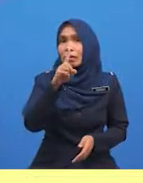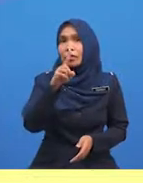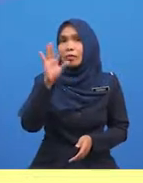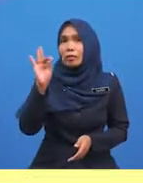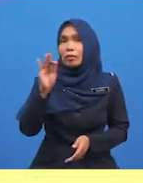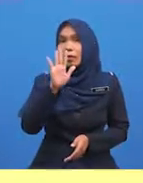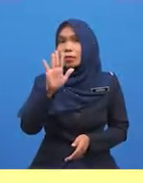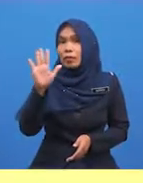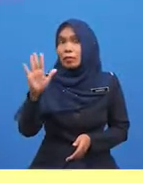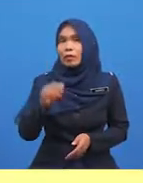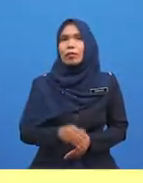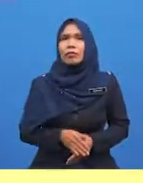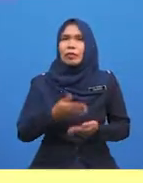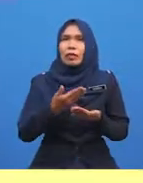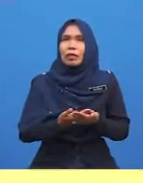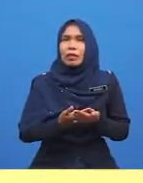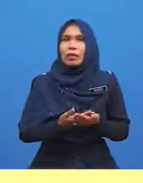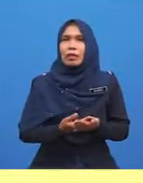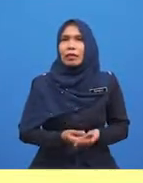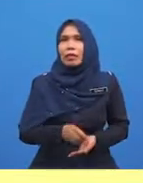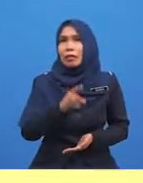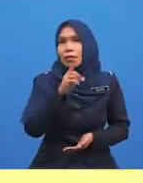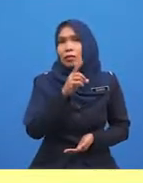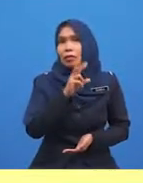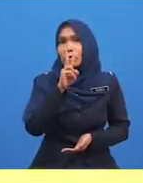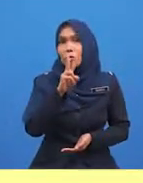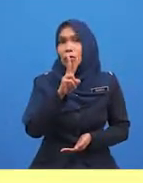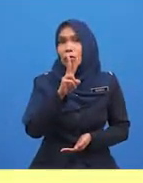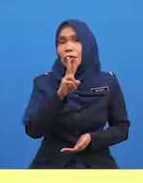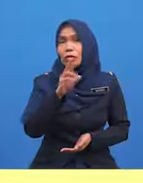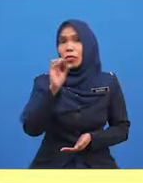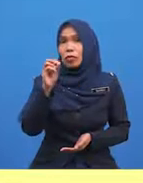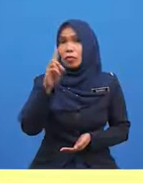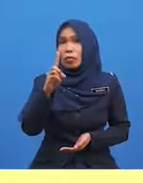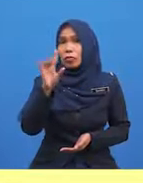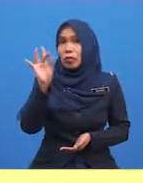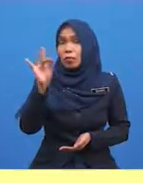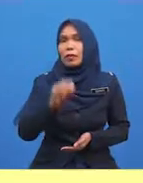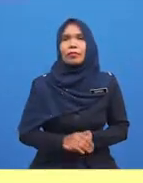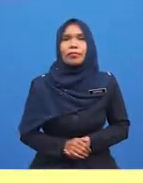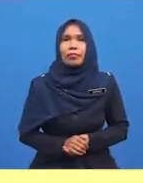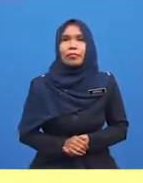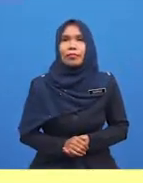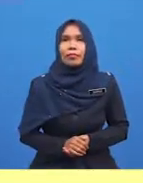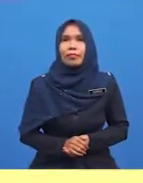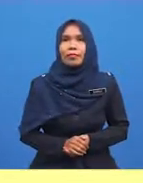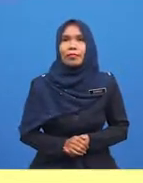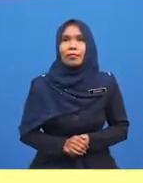tahun 2018, kita telah melalui sebanyak berapa pilihan